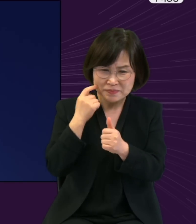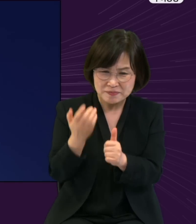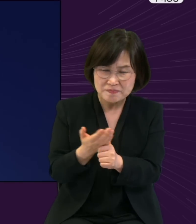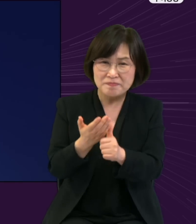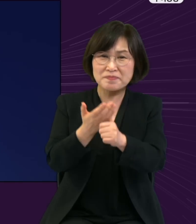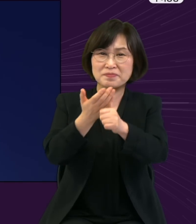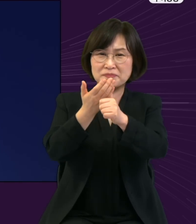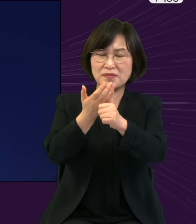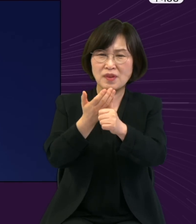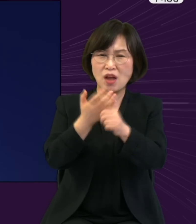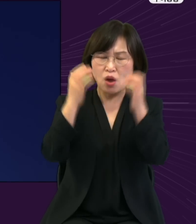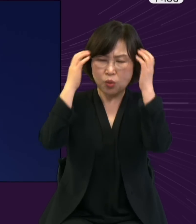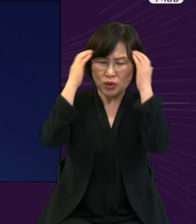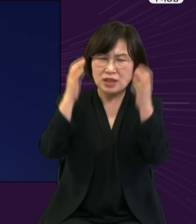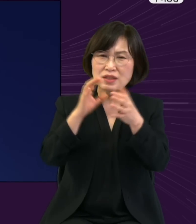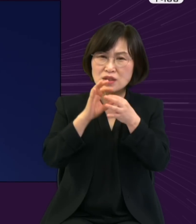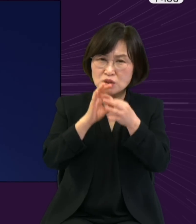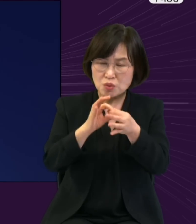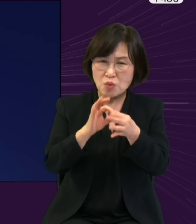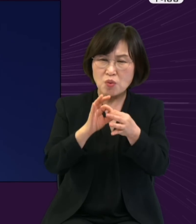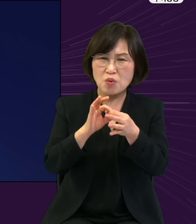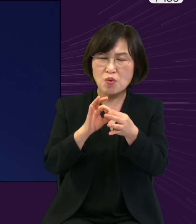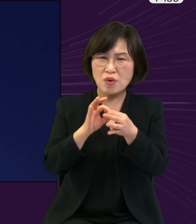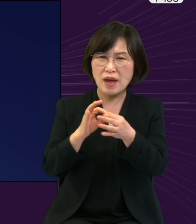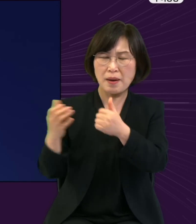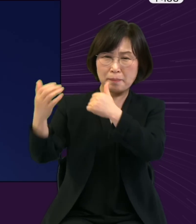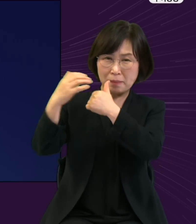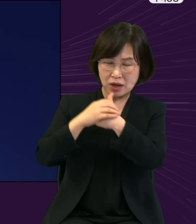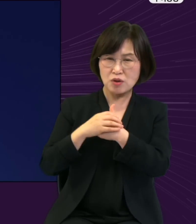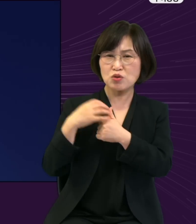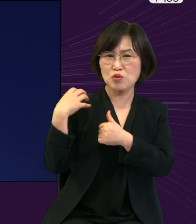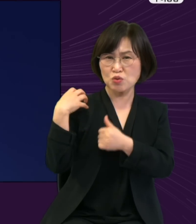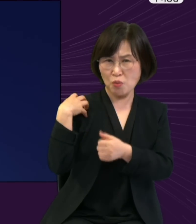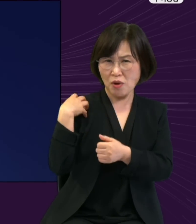우리에게 주시고자 원하시는 하나님의 소명을 깨닫기를 원합니다.